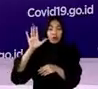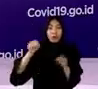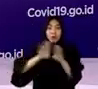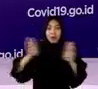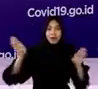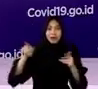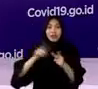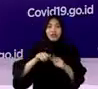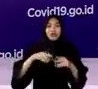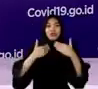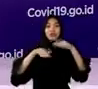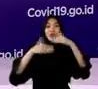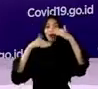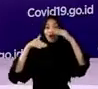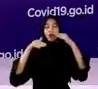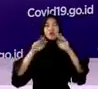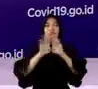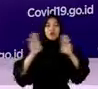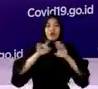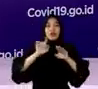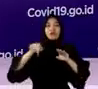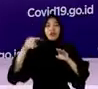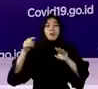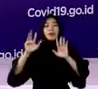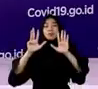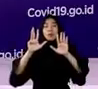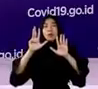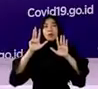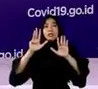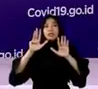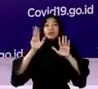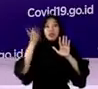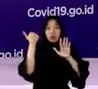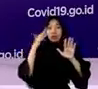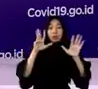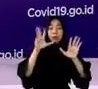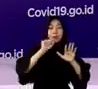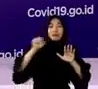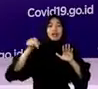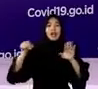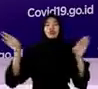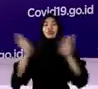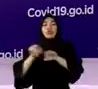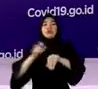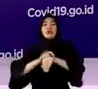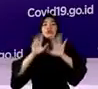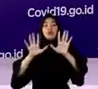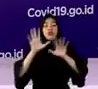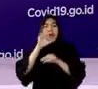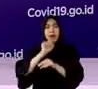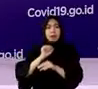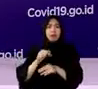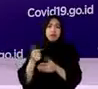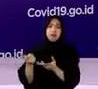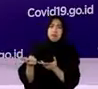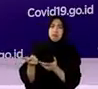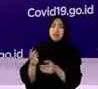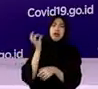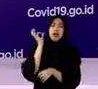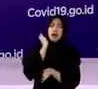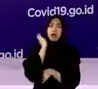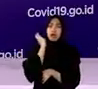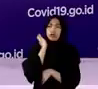jam operasional mal dari jam 9 malam menjadi jam 10 malam. Apakah ini bisa berpotensi